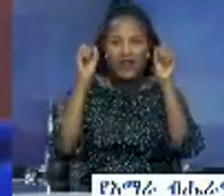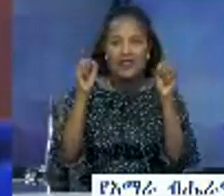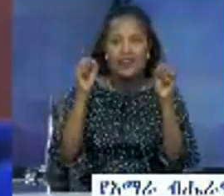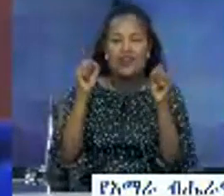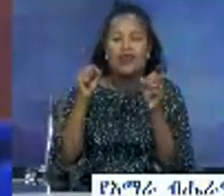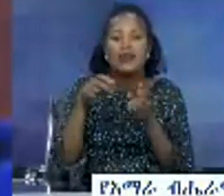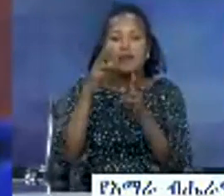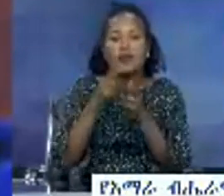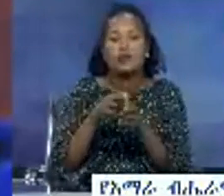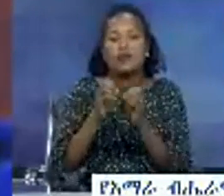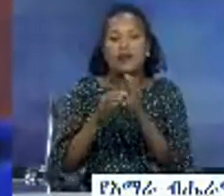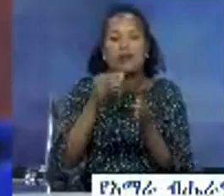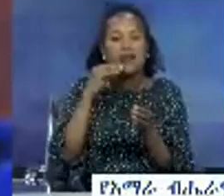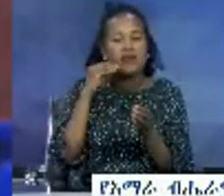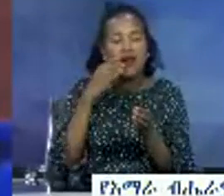የተከበራቸው የምክር ቤት አባላት፣